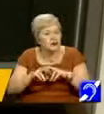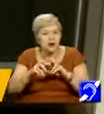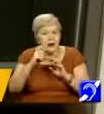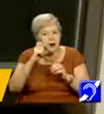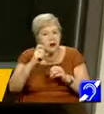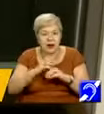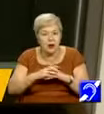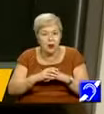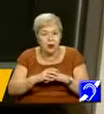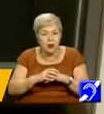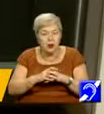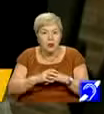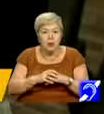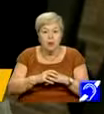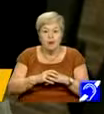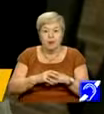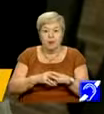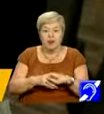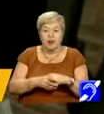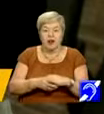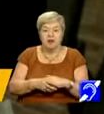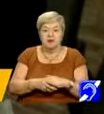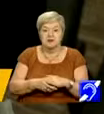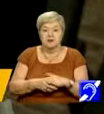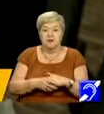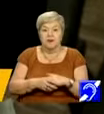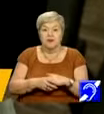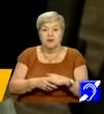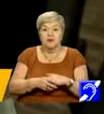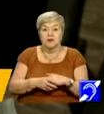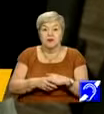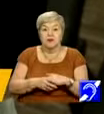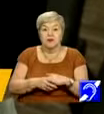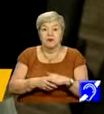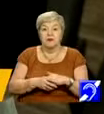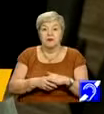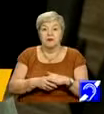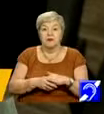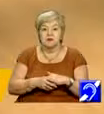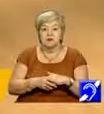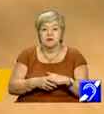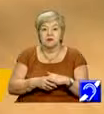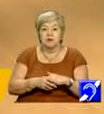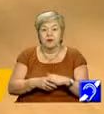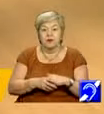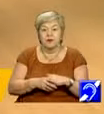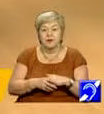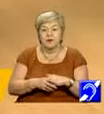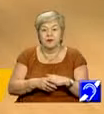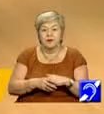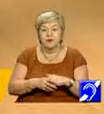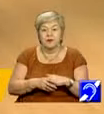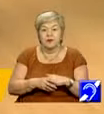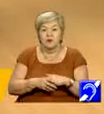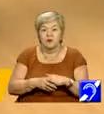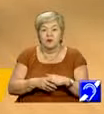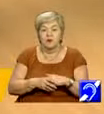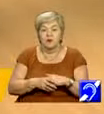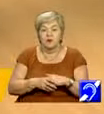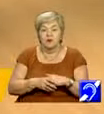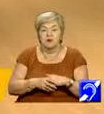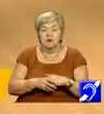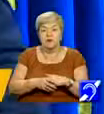vestită pentru fobia pe care o au la inflație, nu stă mult mai bine. În